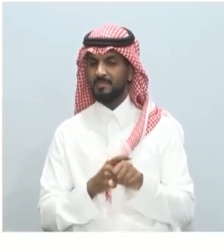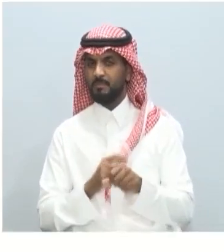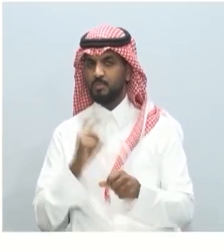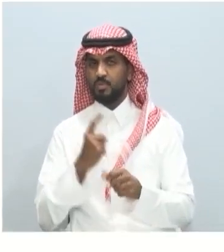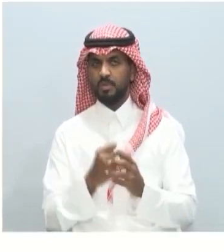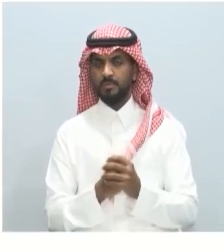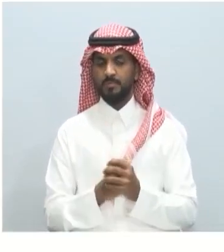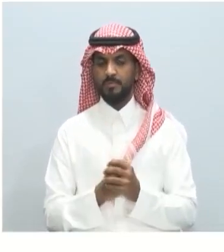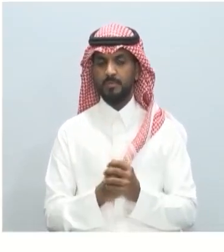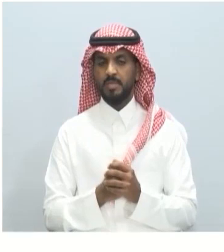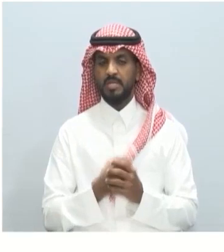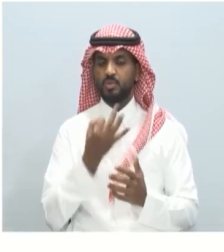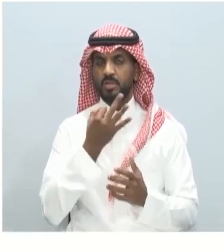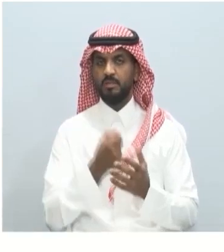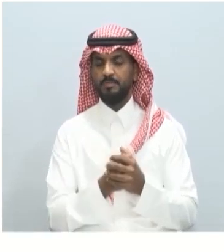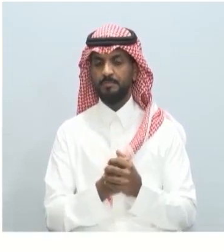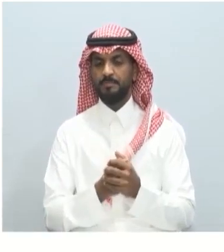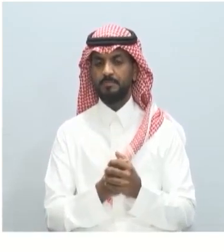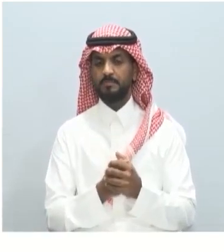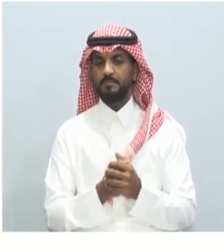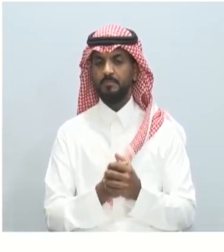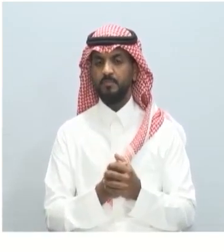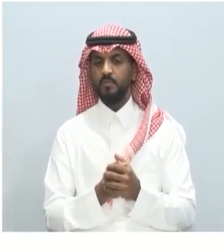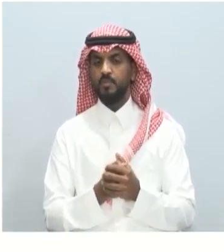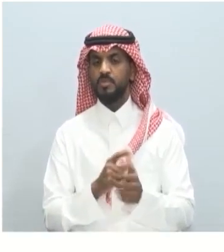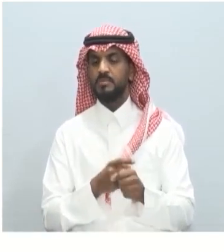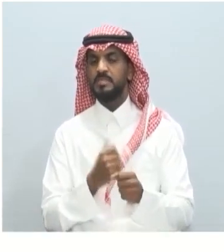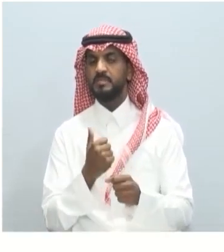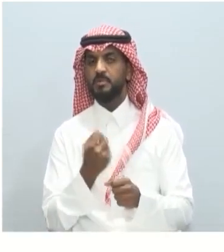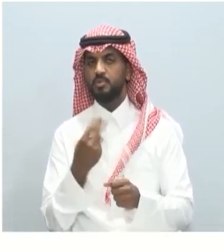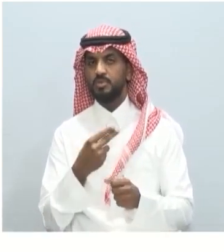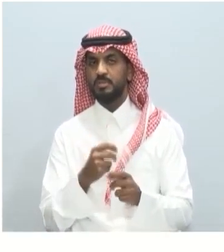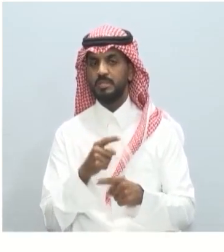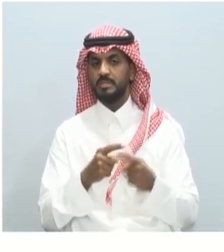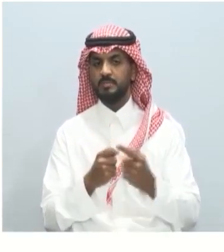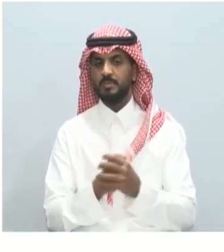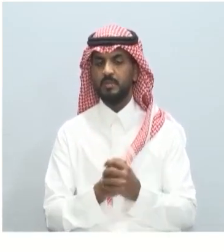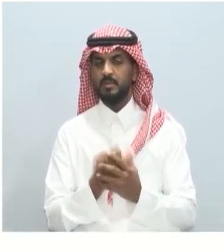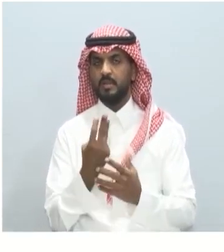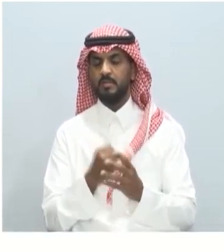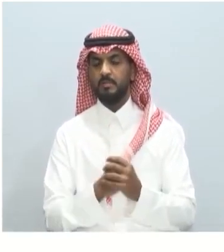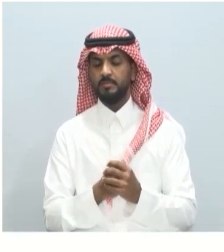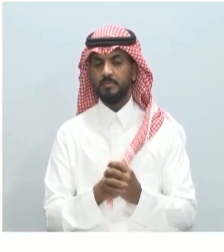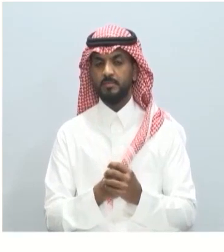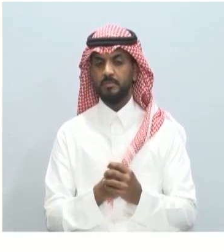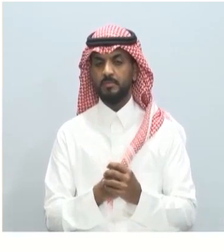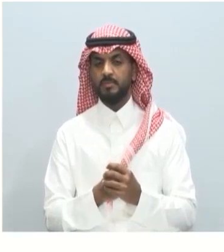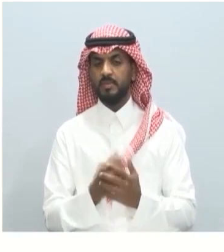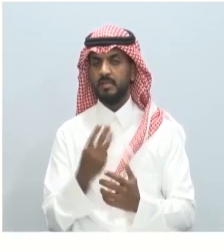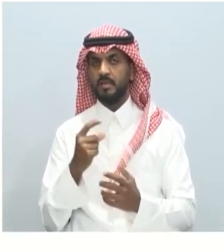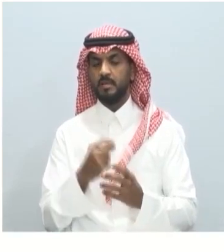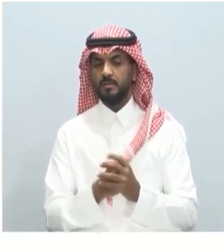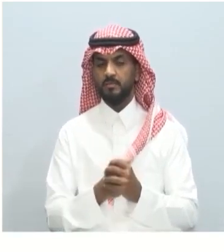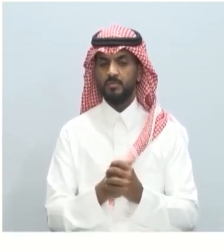سنحسم القرائيه هنا الزمن 620 تقسيم 3 او ثلاث دقائق